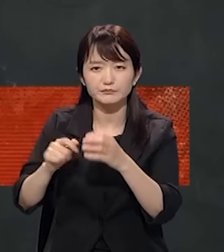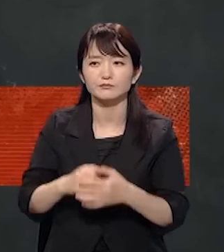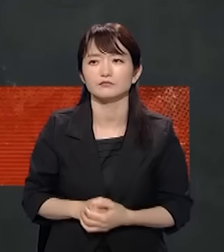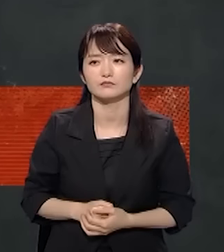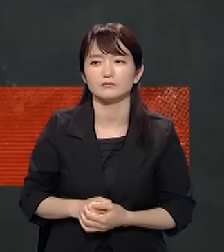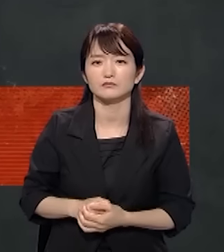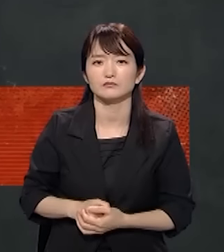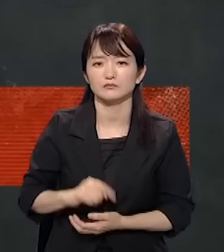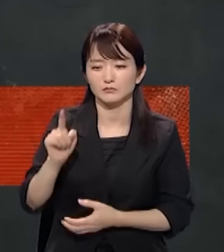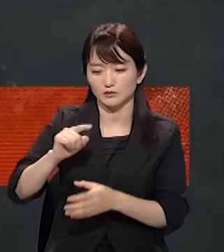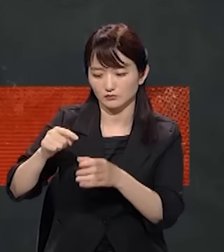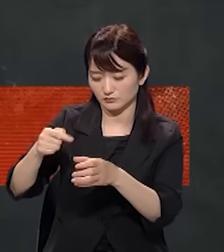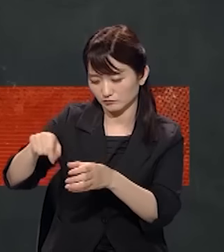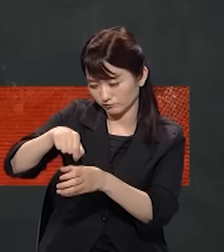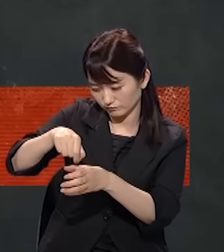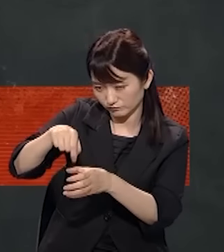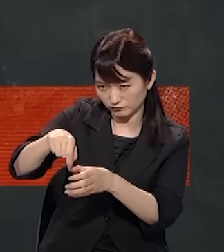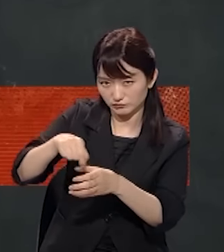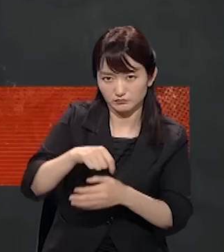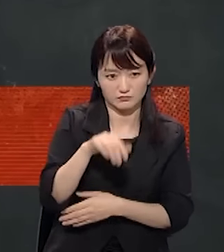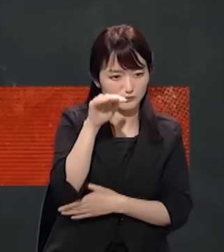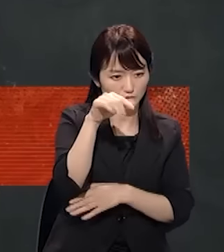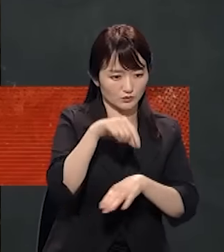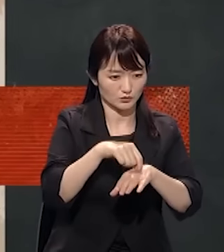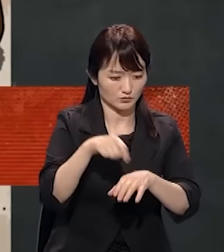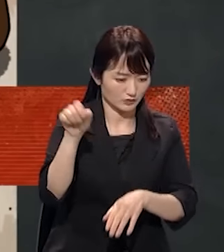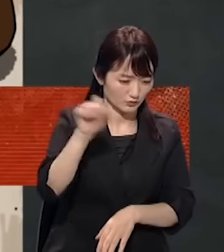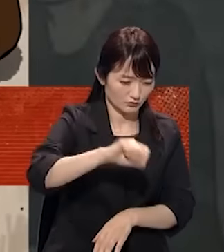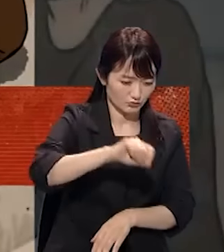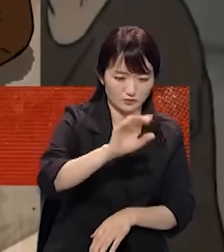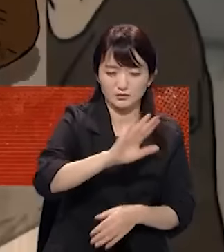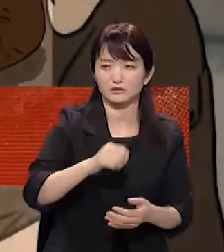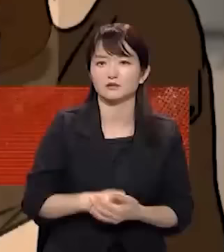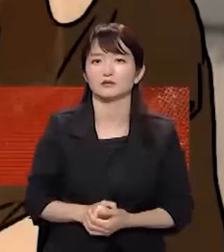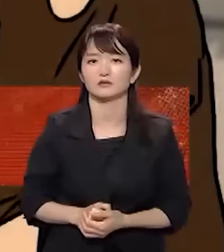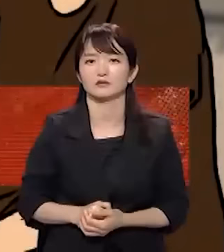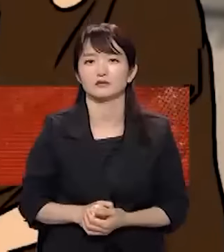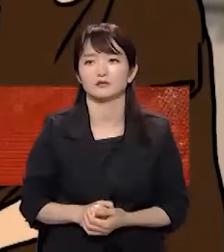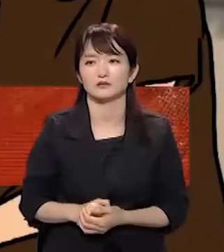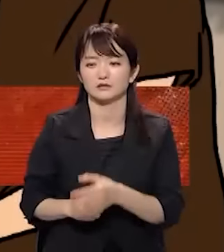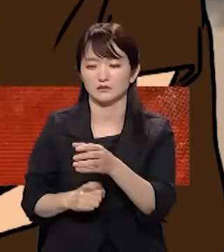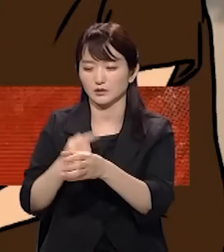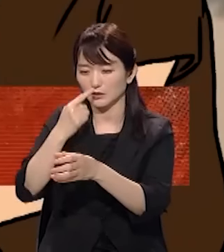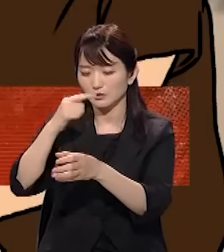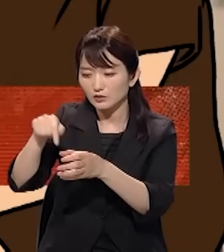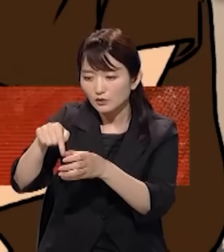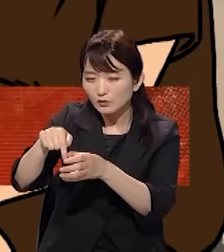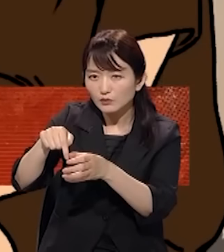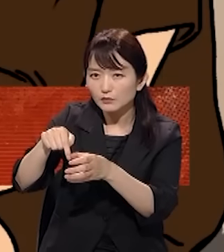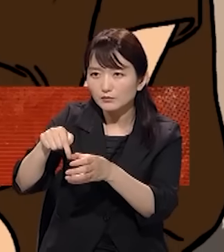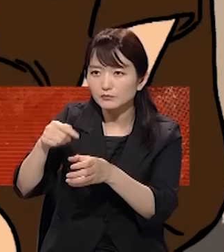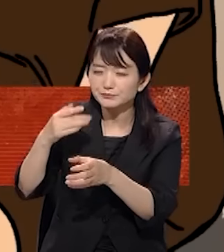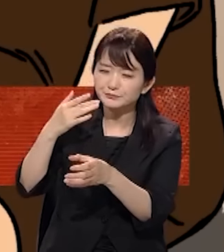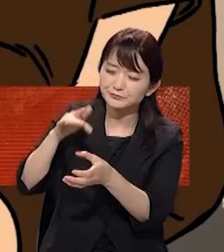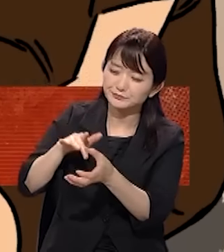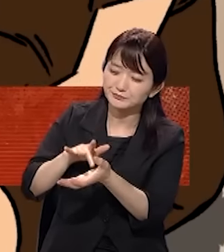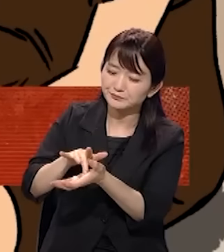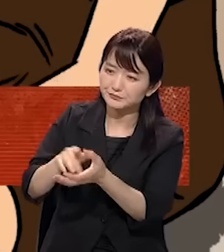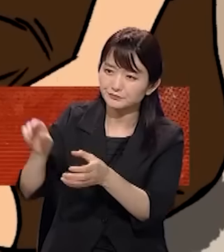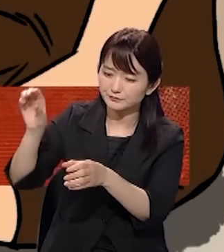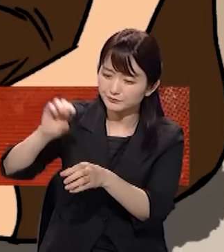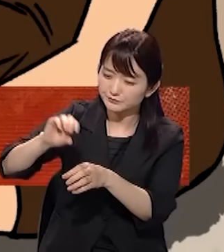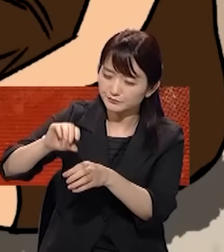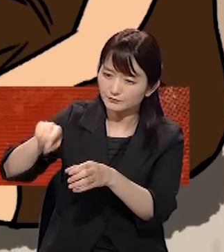뭔가를 탄다고 하더라도 오리고기에 뭘 뿌린다는 것보다는 뭐 액체라고 뭐 탄다면이 액 그이